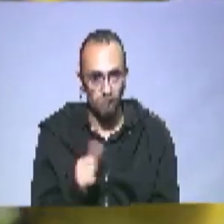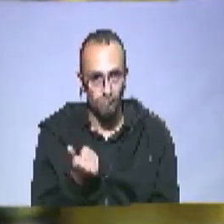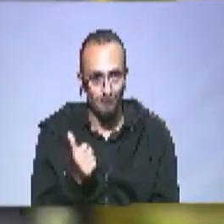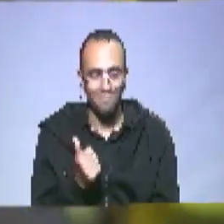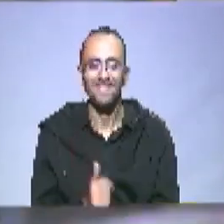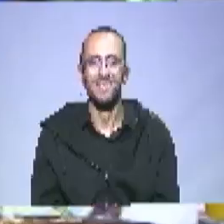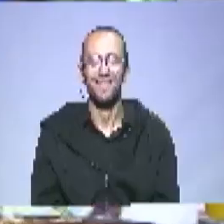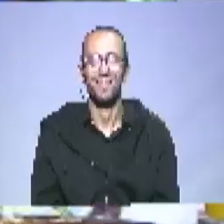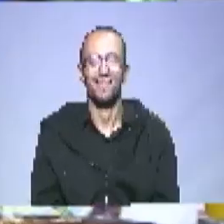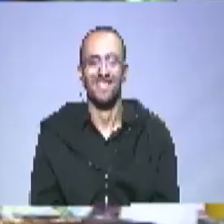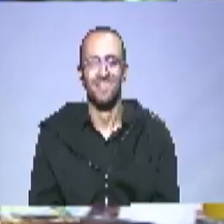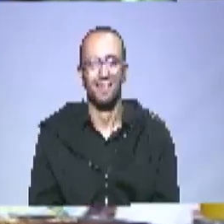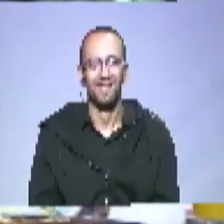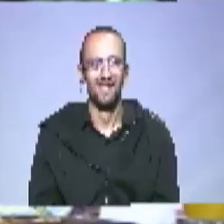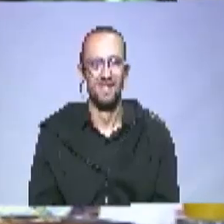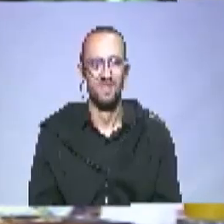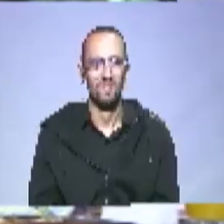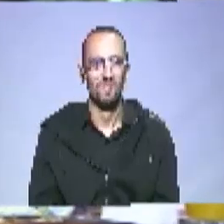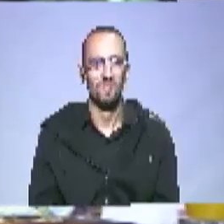كده؟